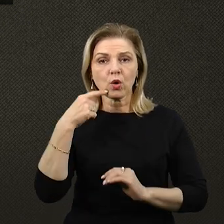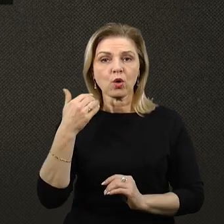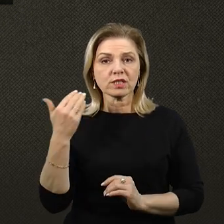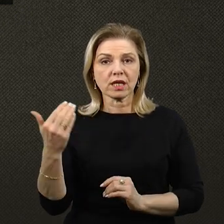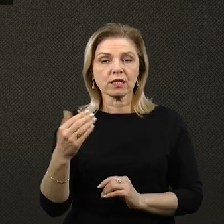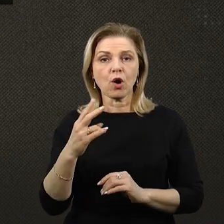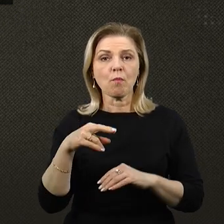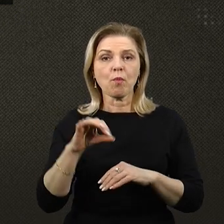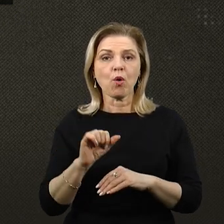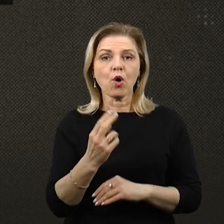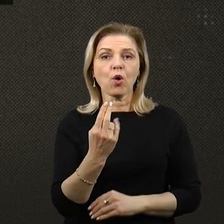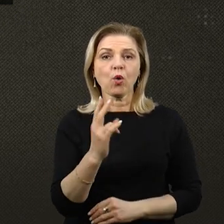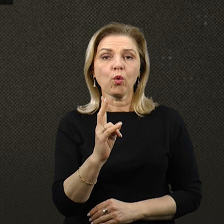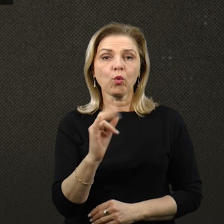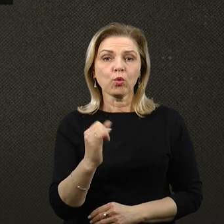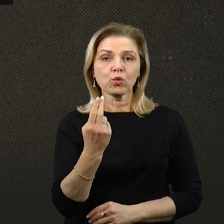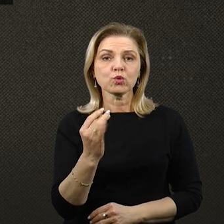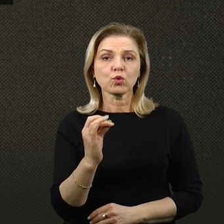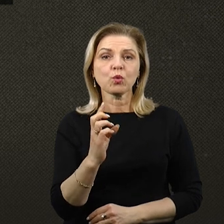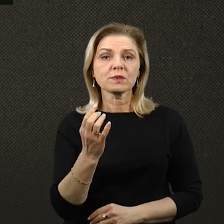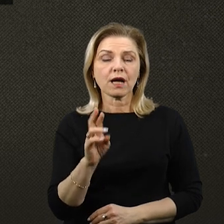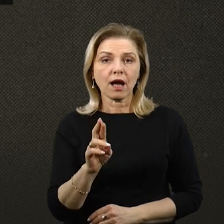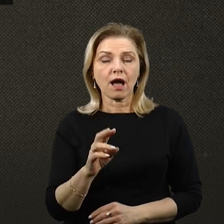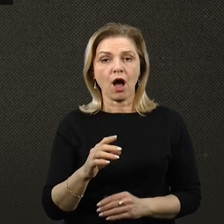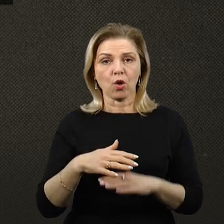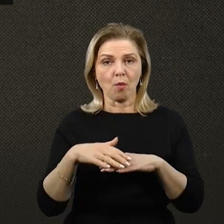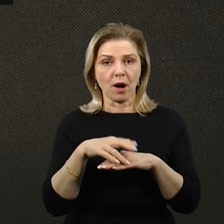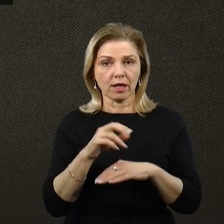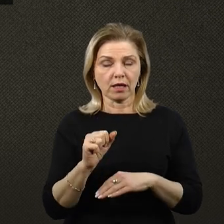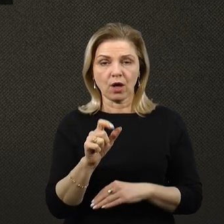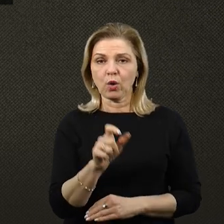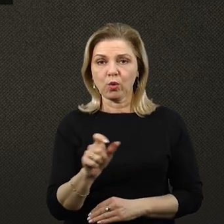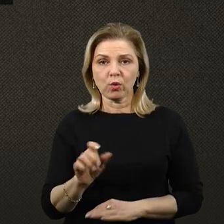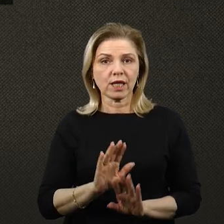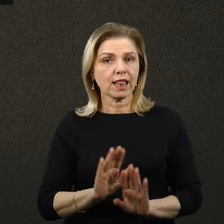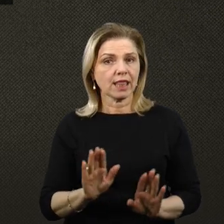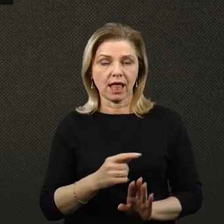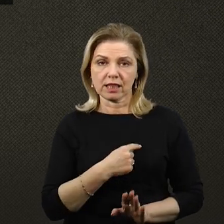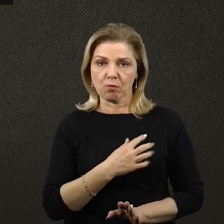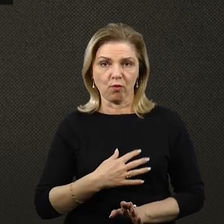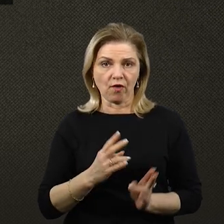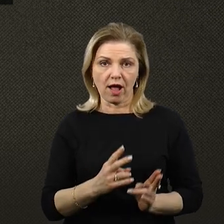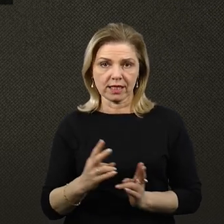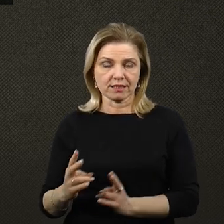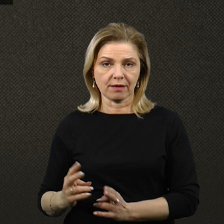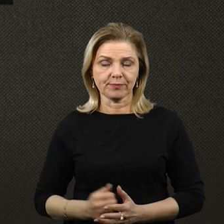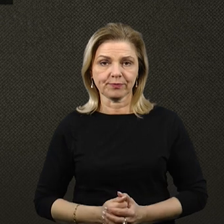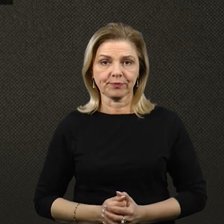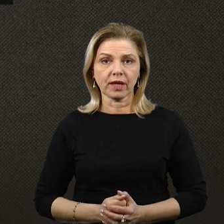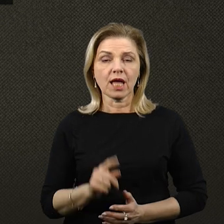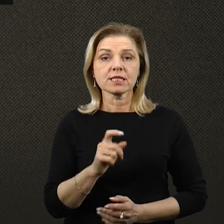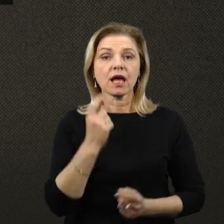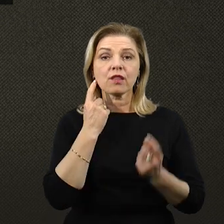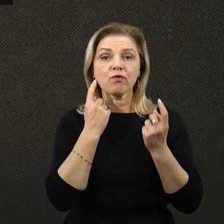по населеному пункту куцурубської громади люди не травмувалися- повідомили в Миколаївській обласній військовій адміністрації за